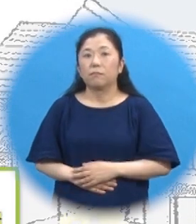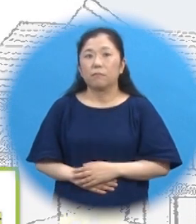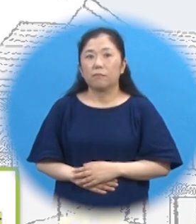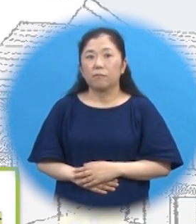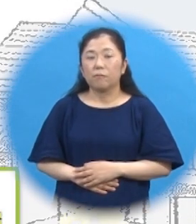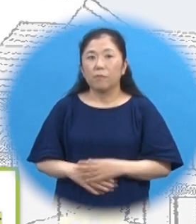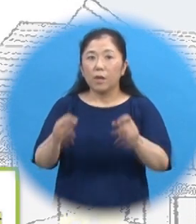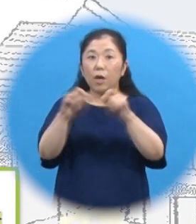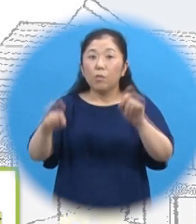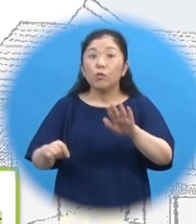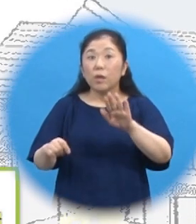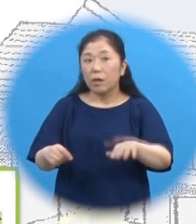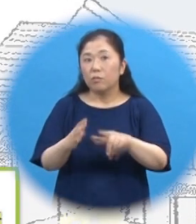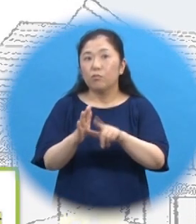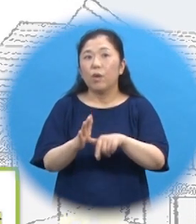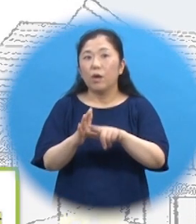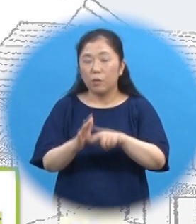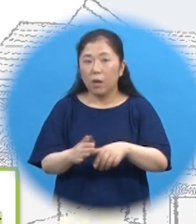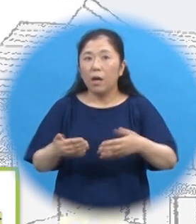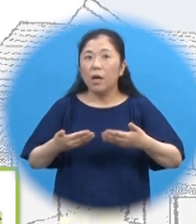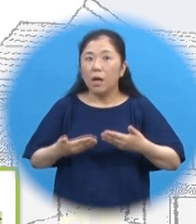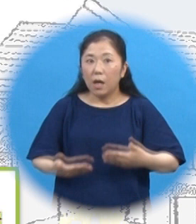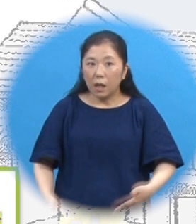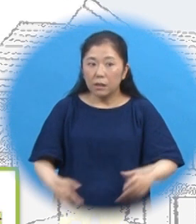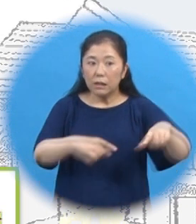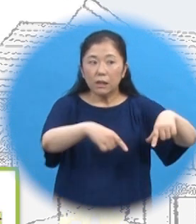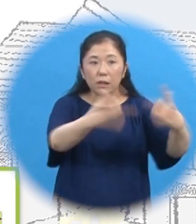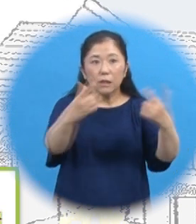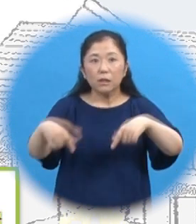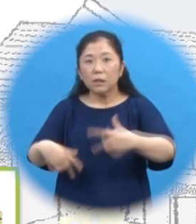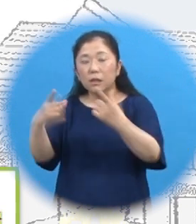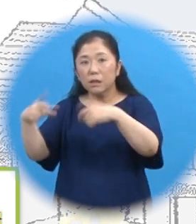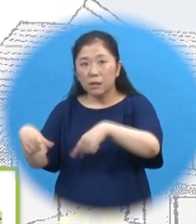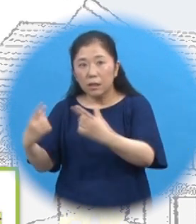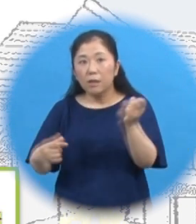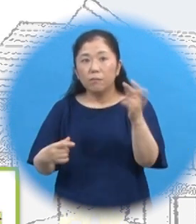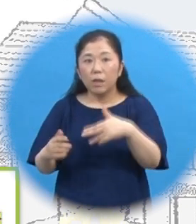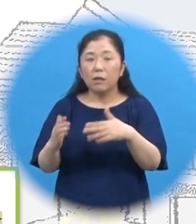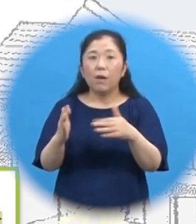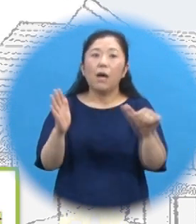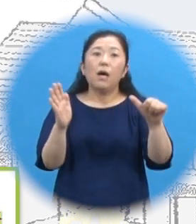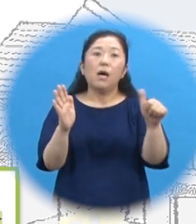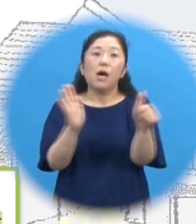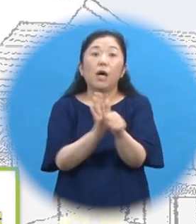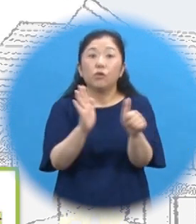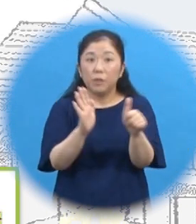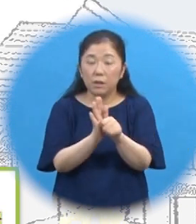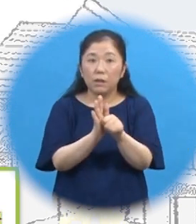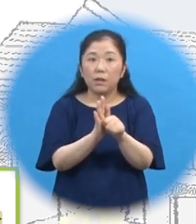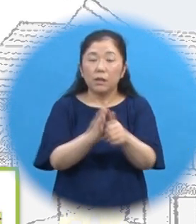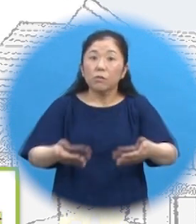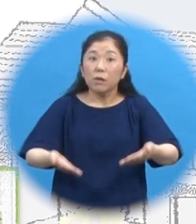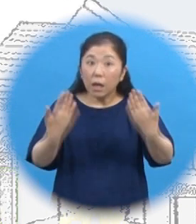一つでも問題があった場合は、安全な生垣やアルミ製フェンスなどの軽い柵への作り替えを